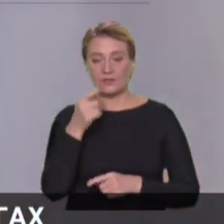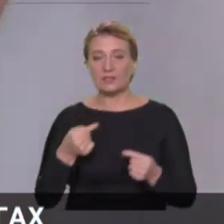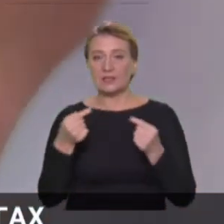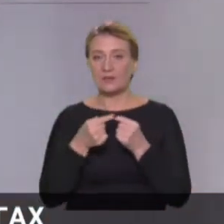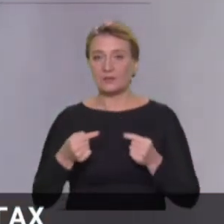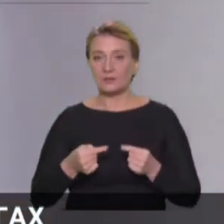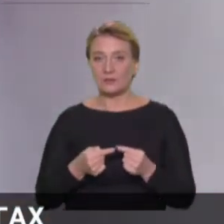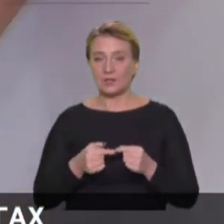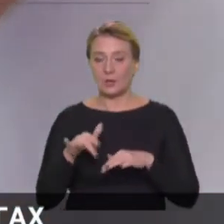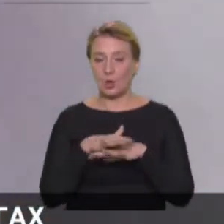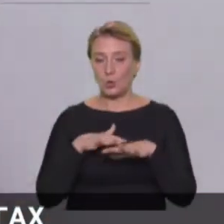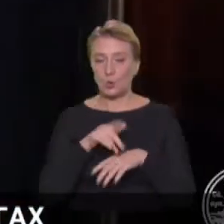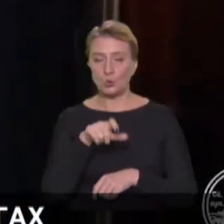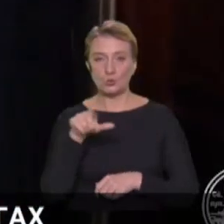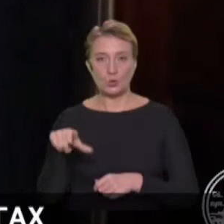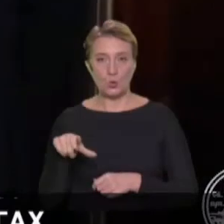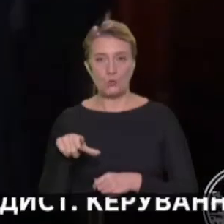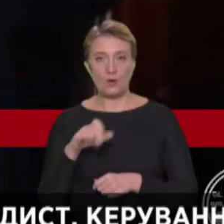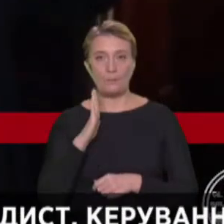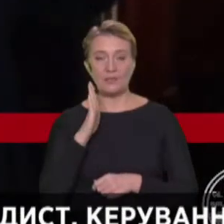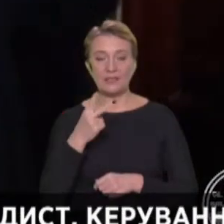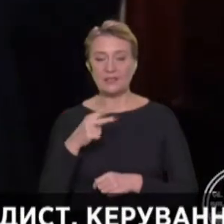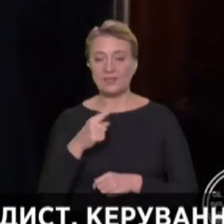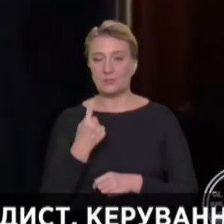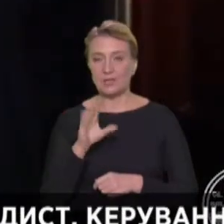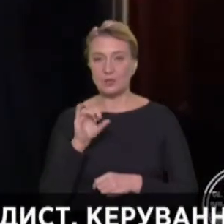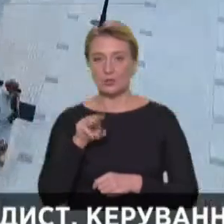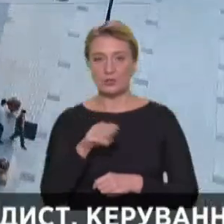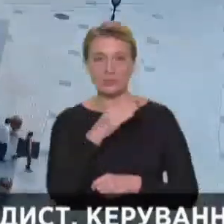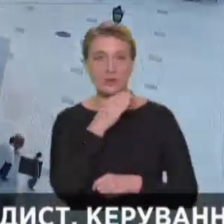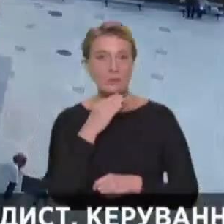бурхливого людського прогресу, адже 21 століття багато до чого зобов'язує.